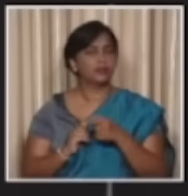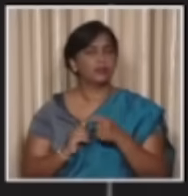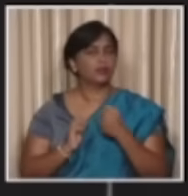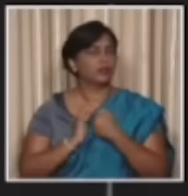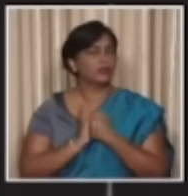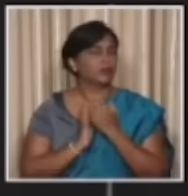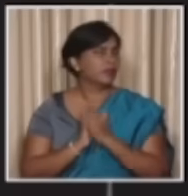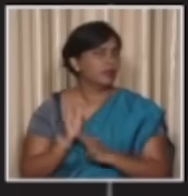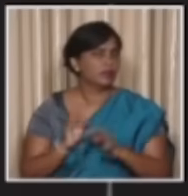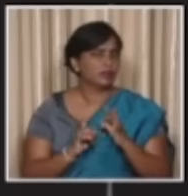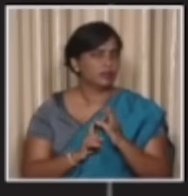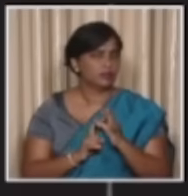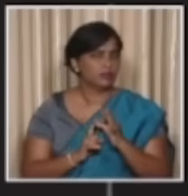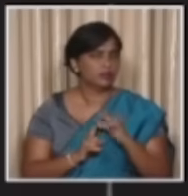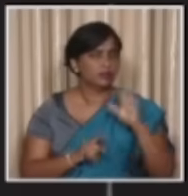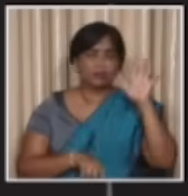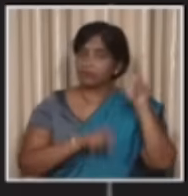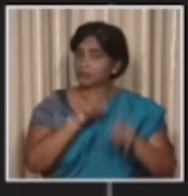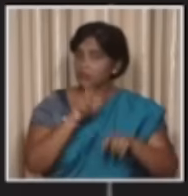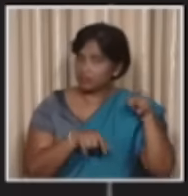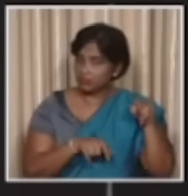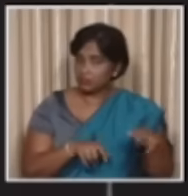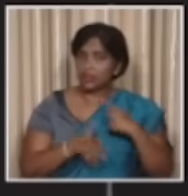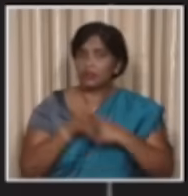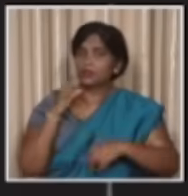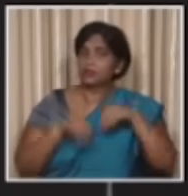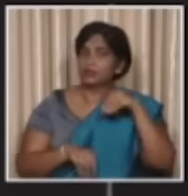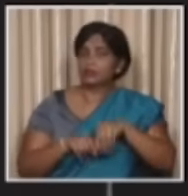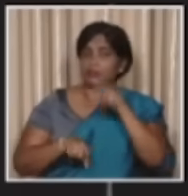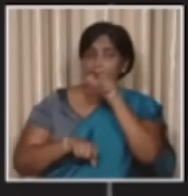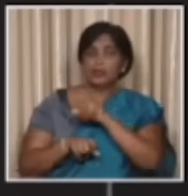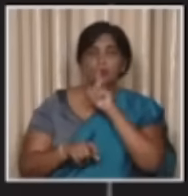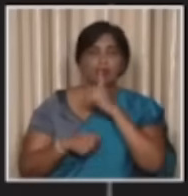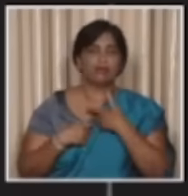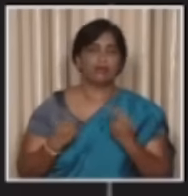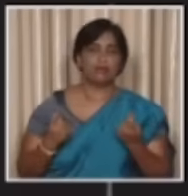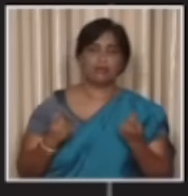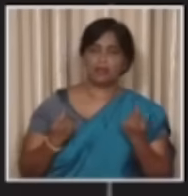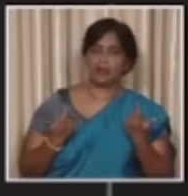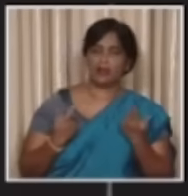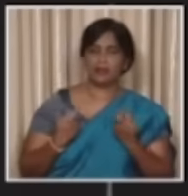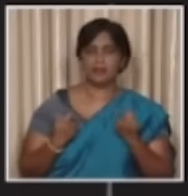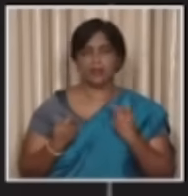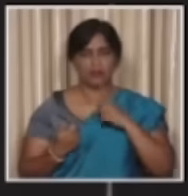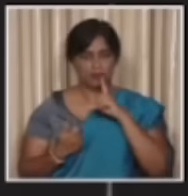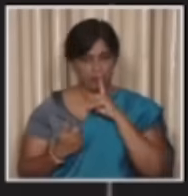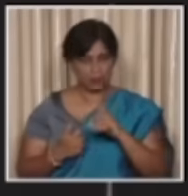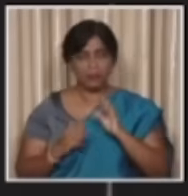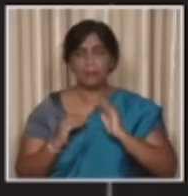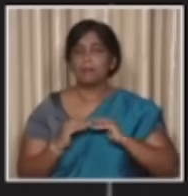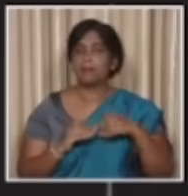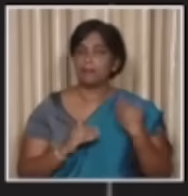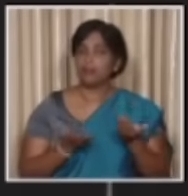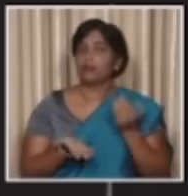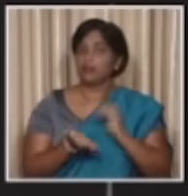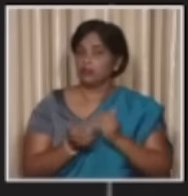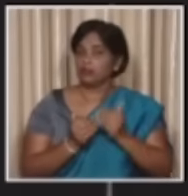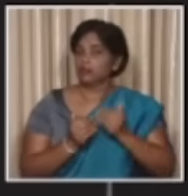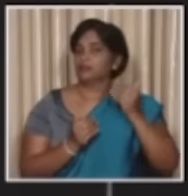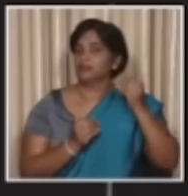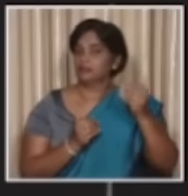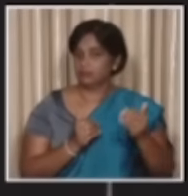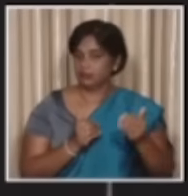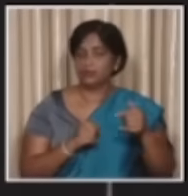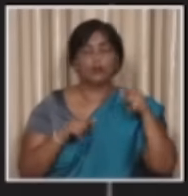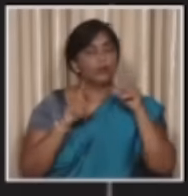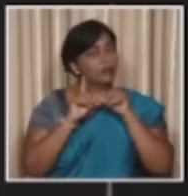ගරු ඇමතුමා ඒ නිලධාරීන් සහ ඒ දේශපාලන අධිකාරිය කිව්වා අපිට සල්ලි නැහැ කියලා. ඊට පස්සේ මේක තවත් කල් ගියා.